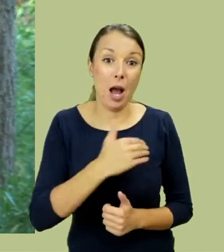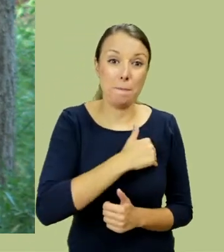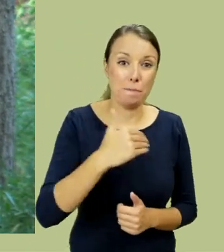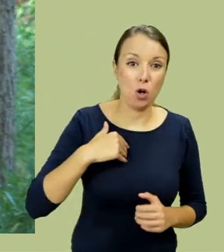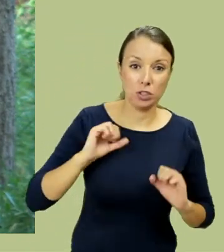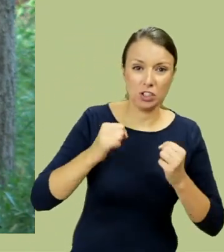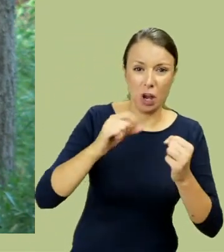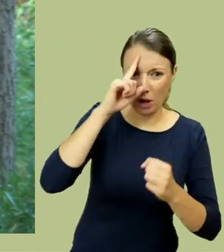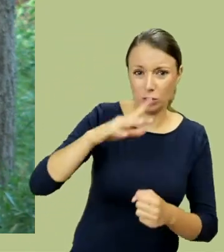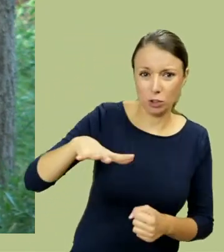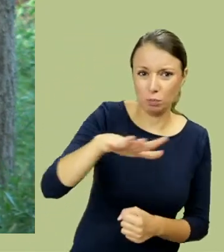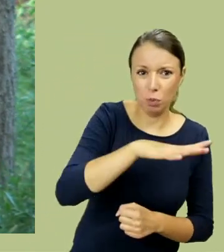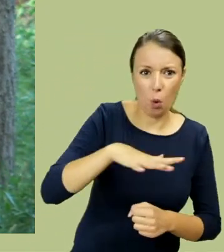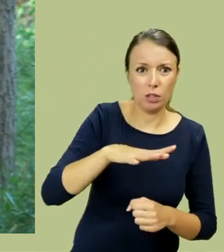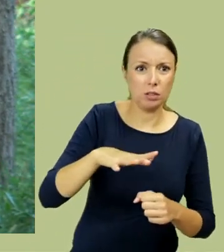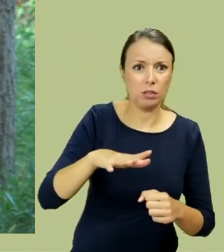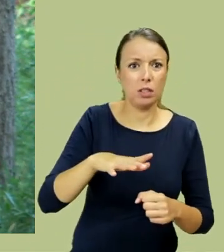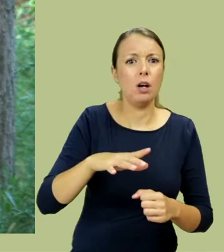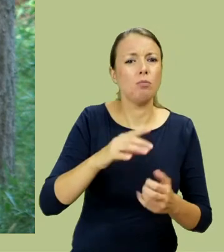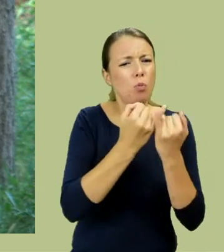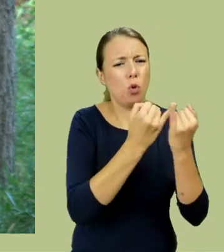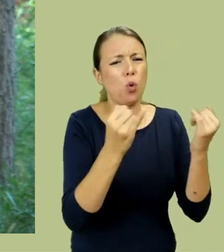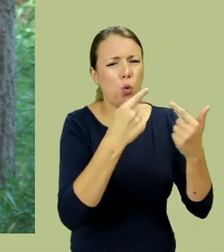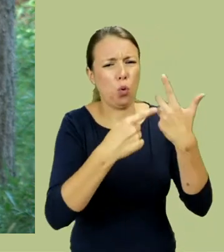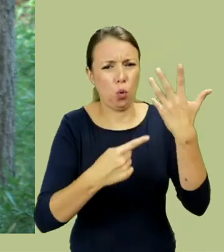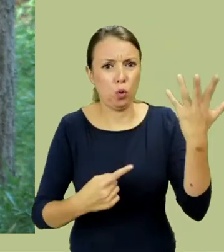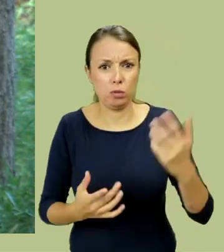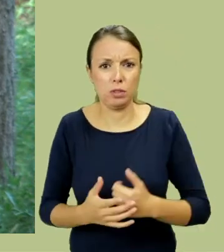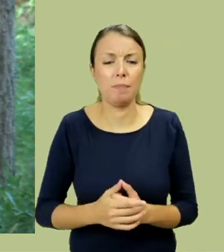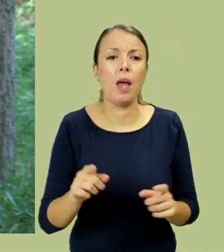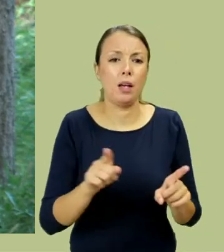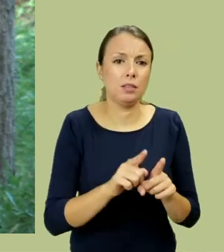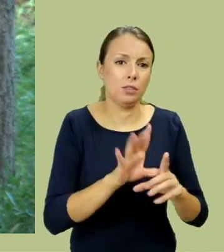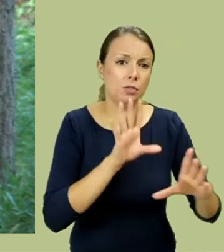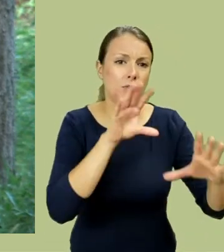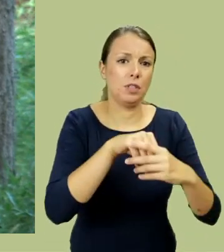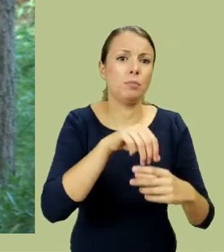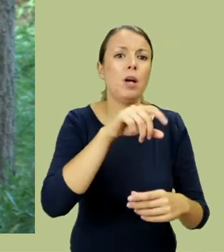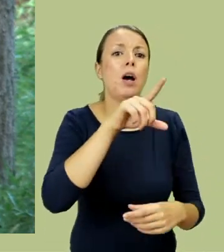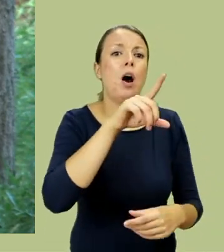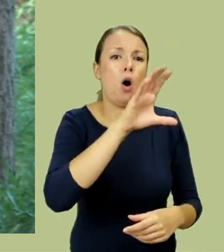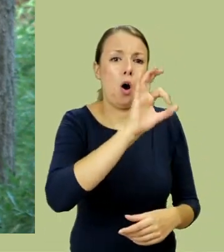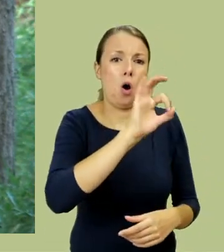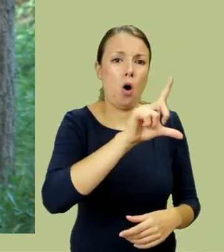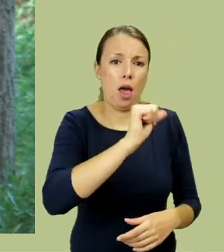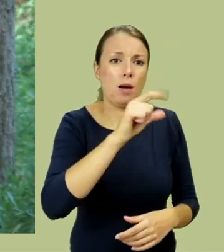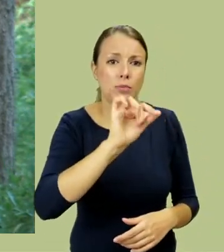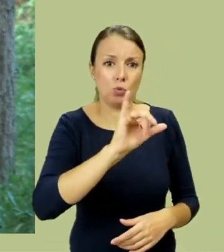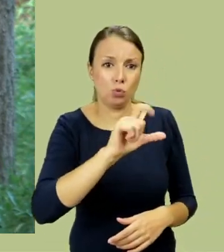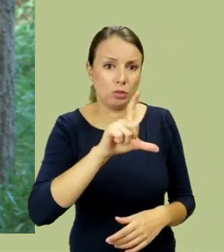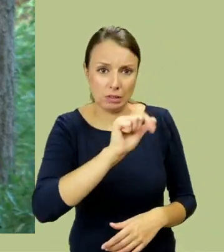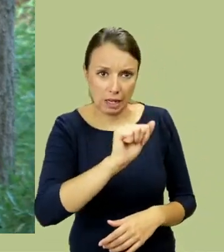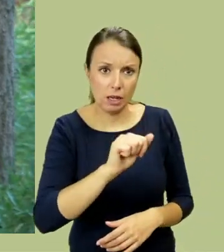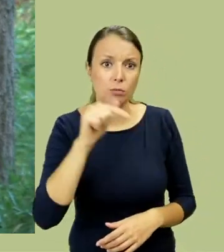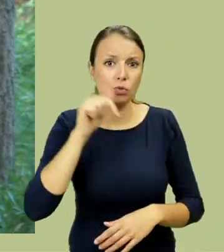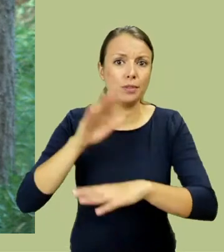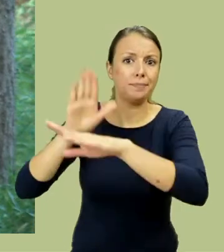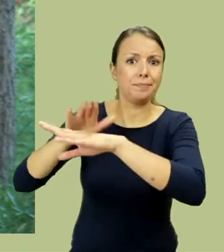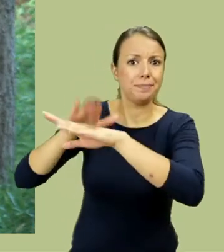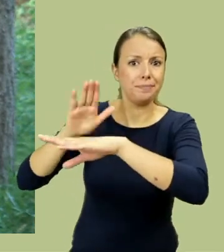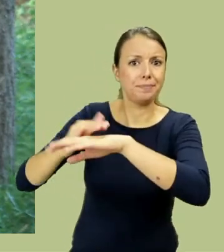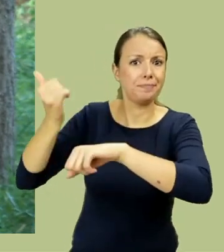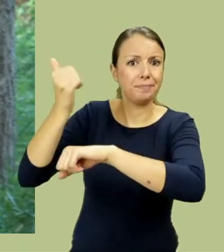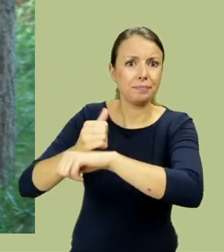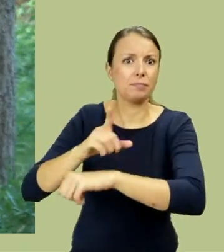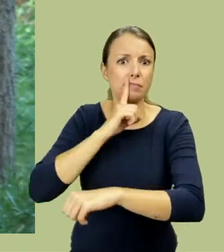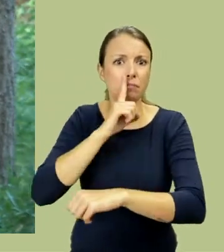społeczne, Budzeńska-Tylicka, między innymi właśnie Piłsudska, musiały przypominać o tym naczelnikowi, stukając